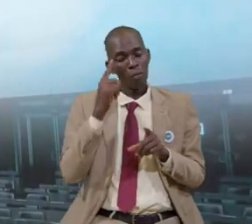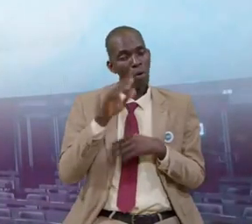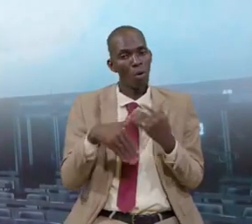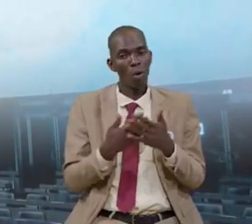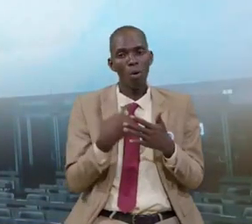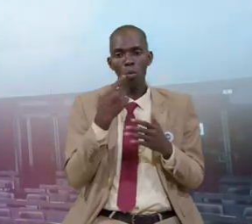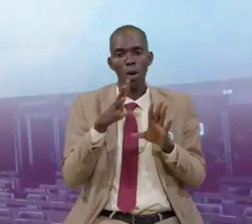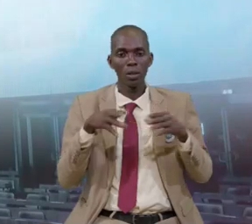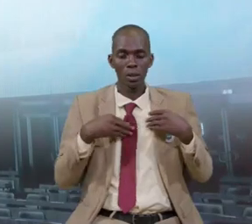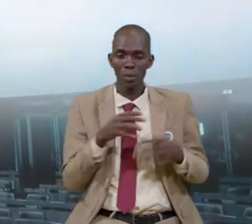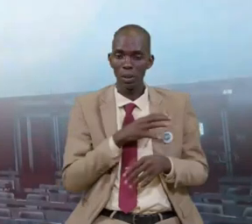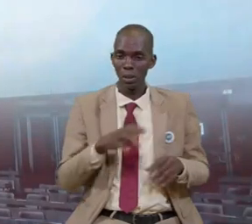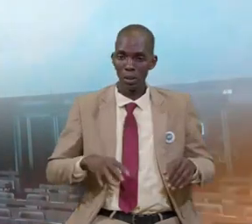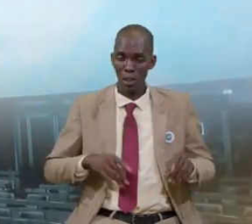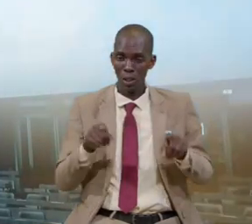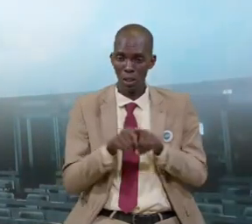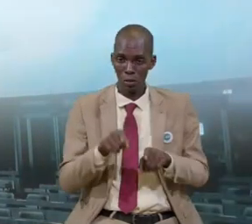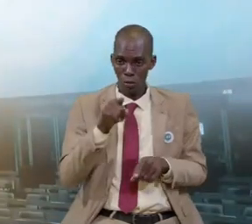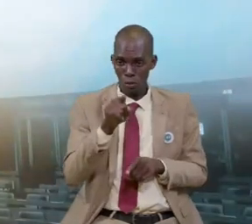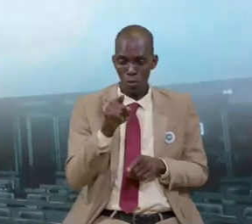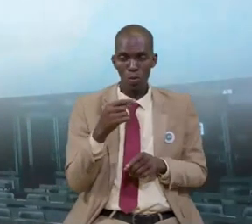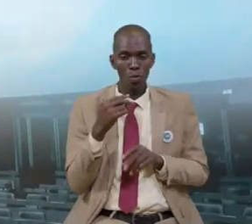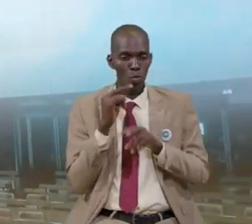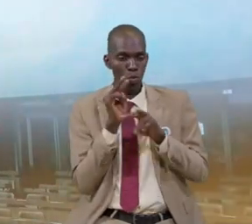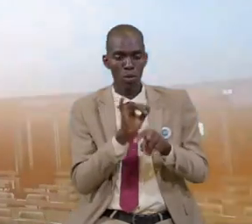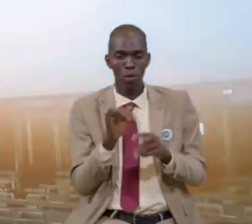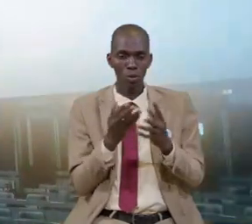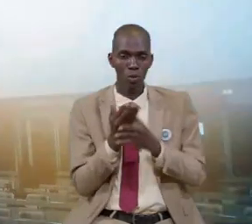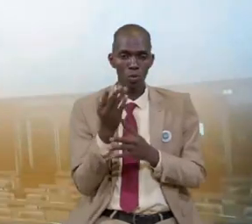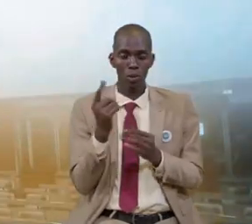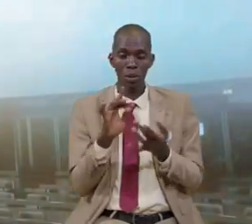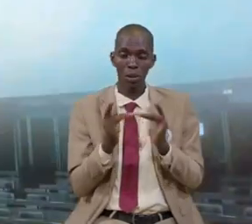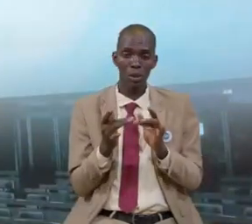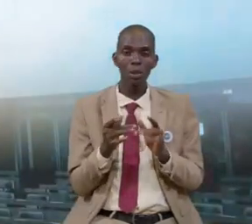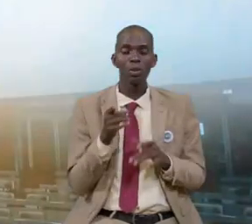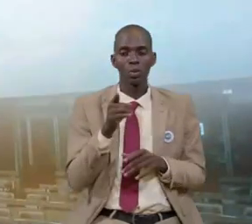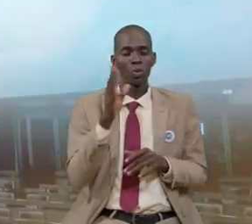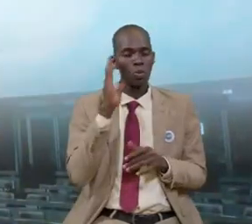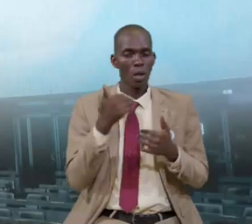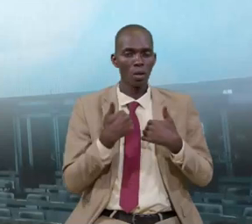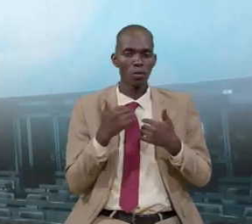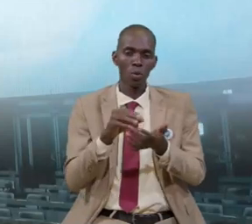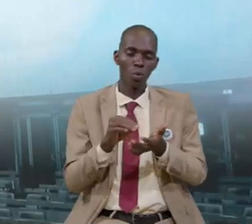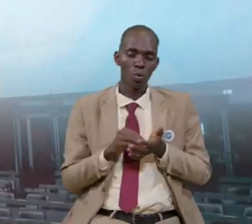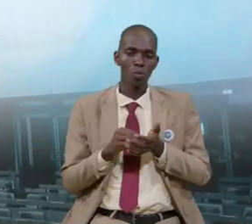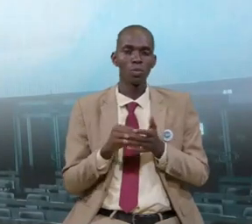Également pour ceux qui ont donné leur vie à Christ en ligne, il y aura le banquet également pour vous.